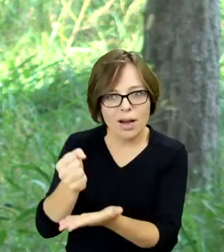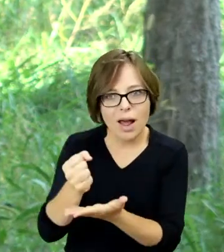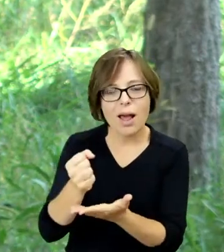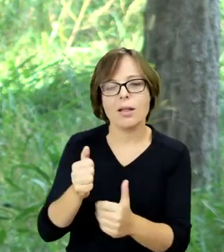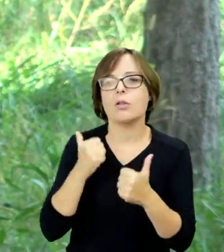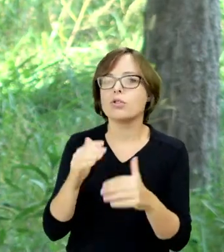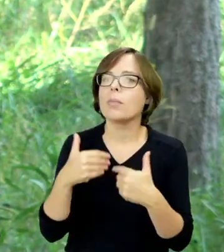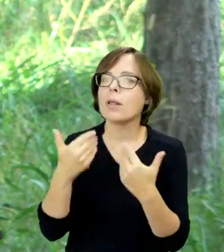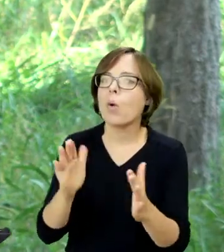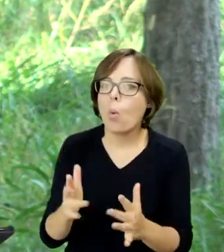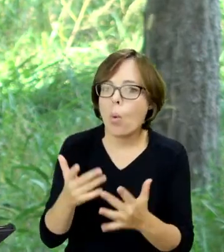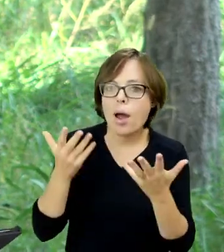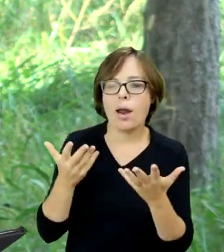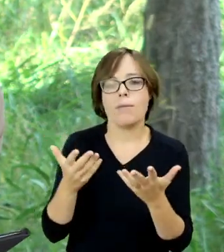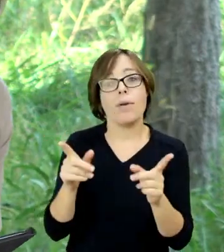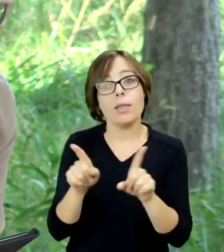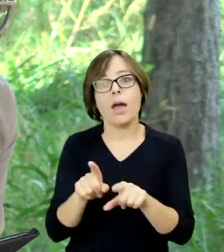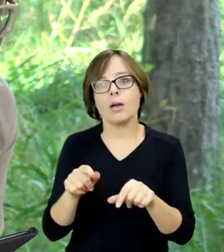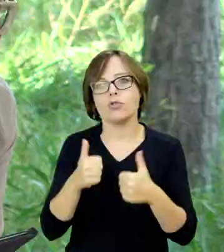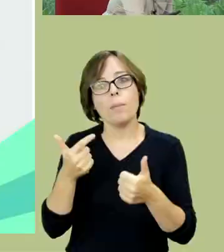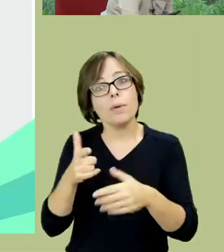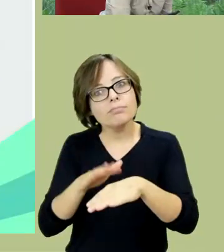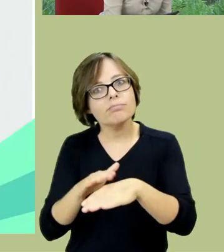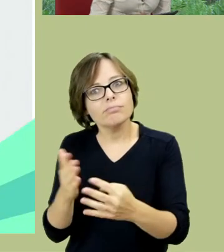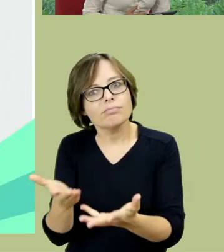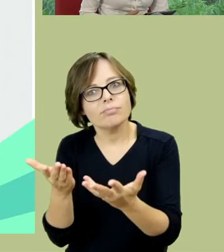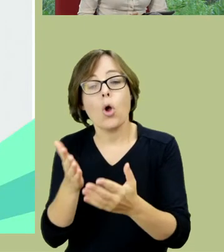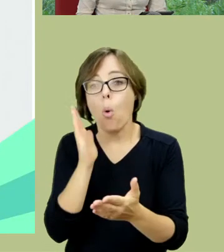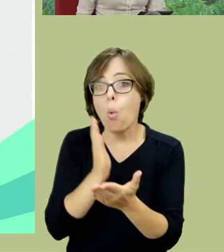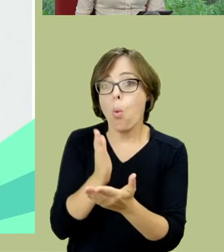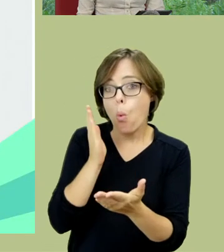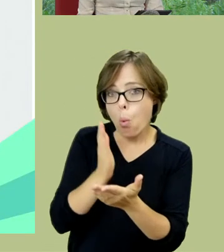ułatwić i żeby je do tego zachęcić. I już pierwsze